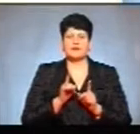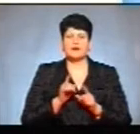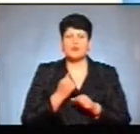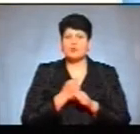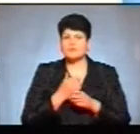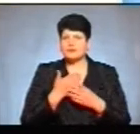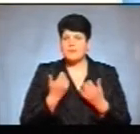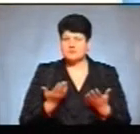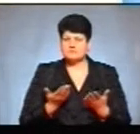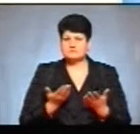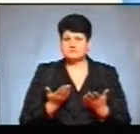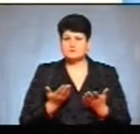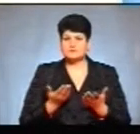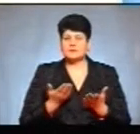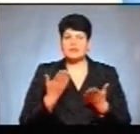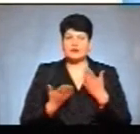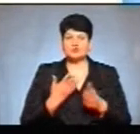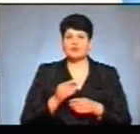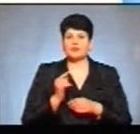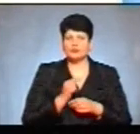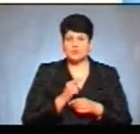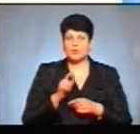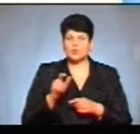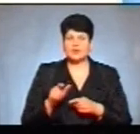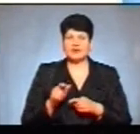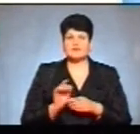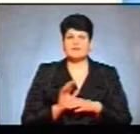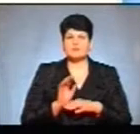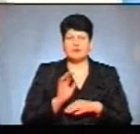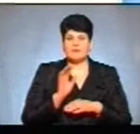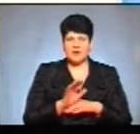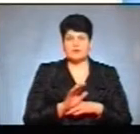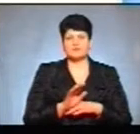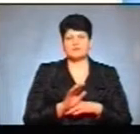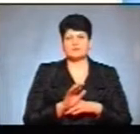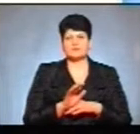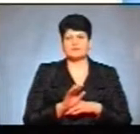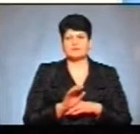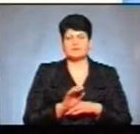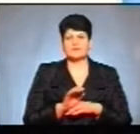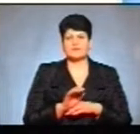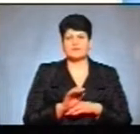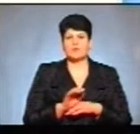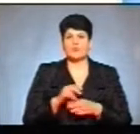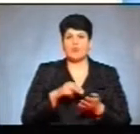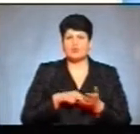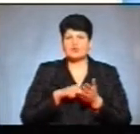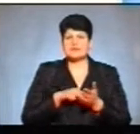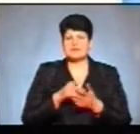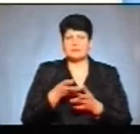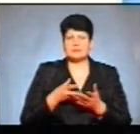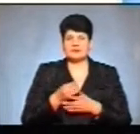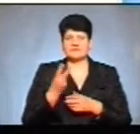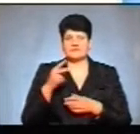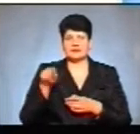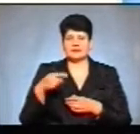нема. Якщо вони людей відправляють вимушений простій, їм потрібно платити 2/3